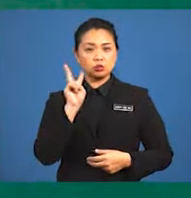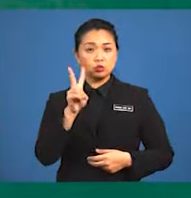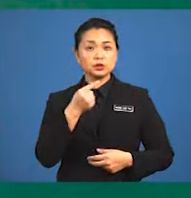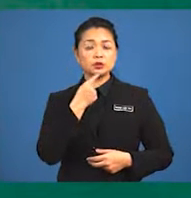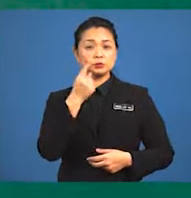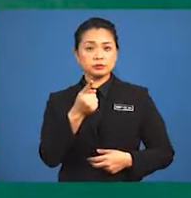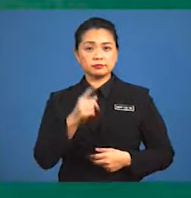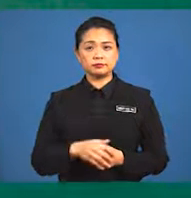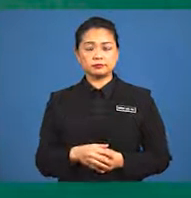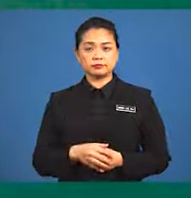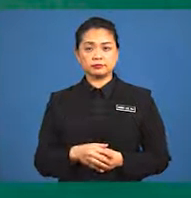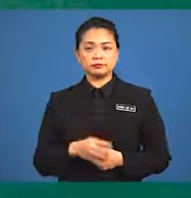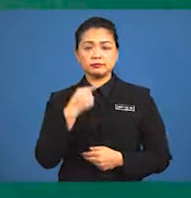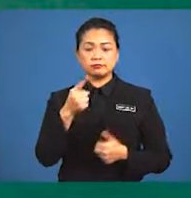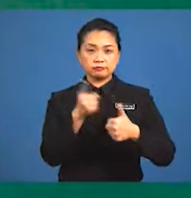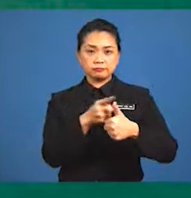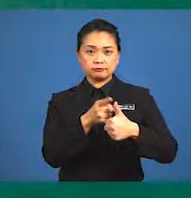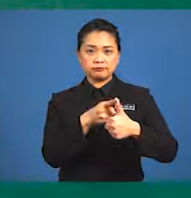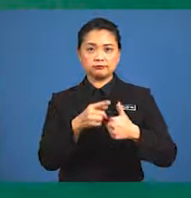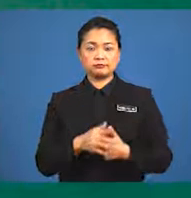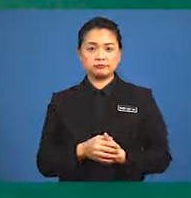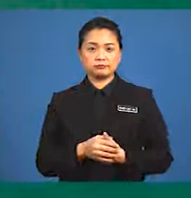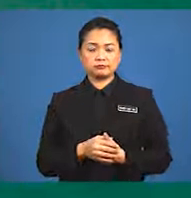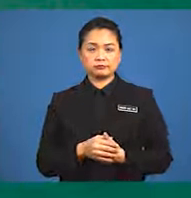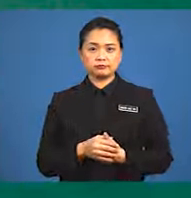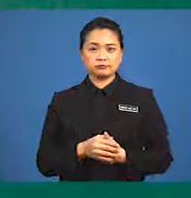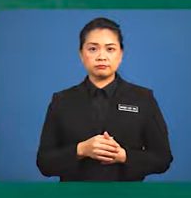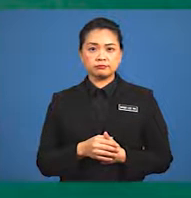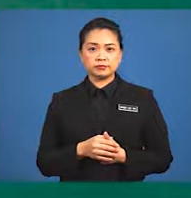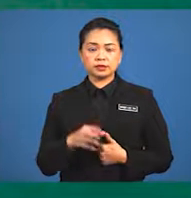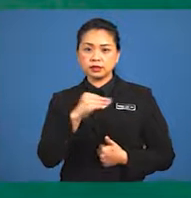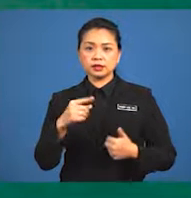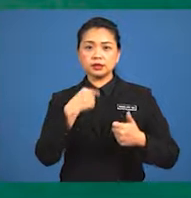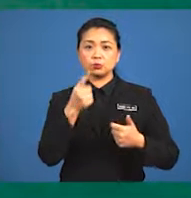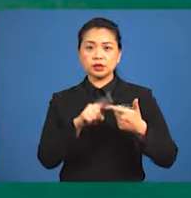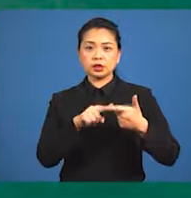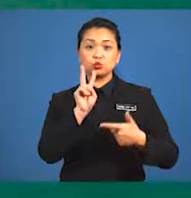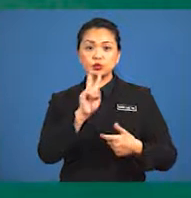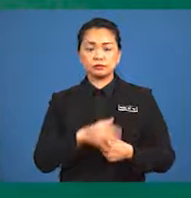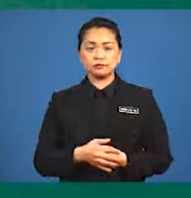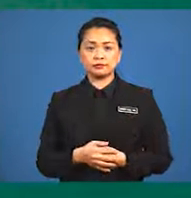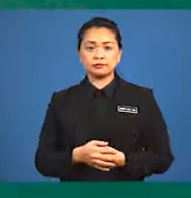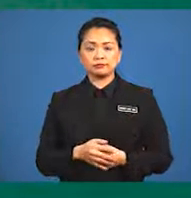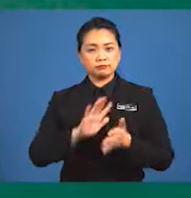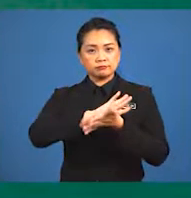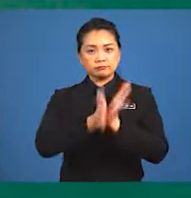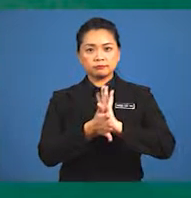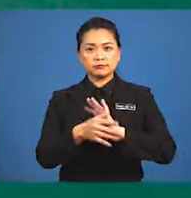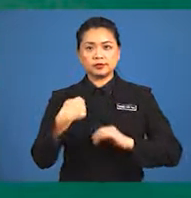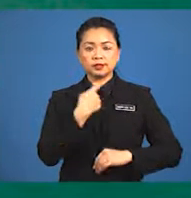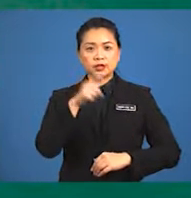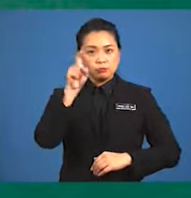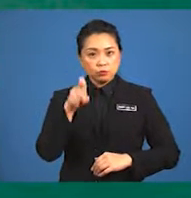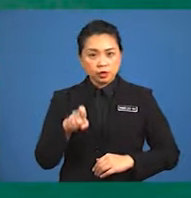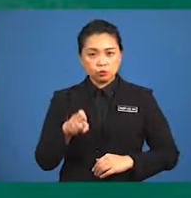sebutan. Sebutan pertama dan sebutan yang kedua. Maka, kita perlu